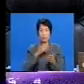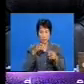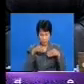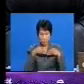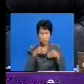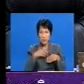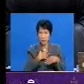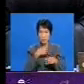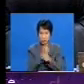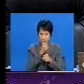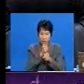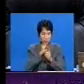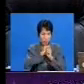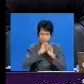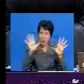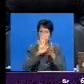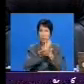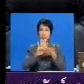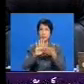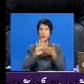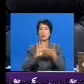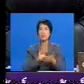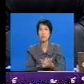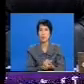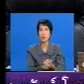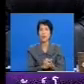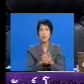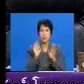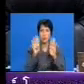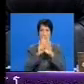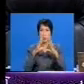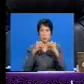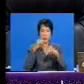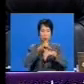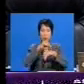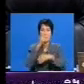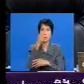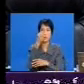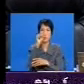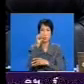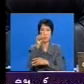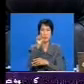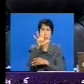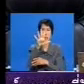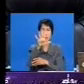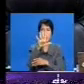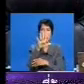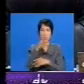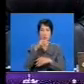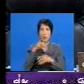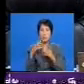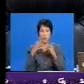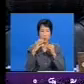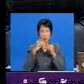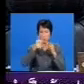งบประมาณอย่างรัดกุมและโปร่งใสจากนั้นประธานการประชุมได้สั่งปิดการประชุมในเวลา 10:25 รวมใช้เวลาในการ